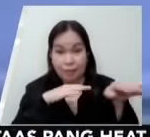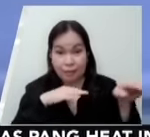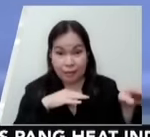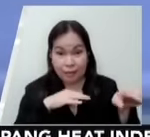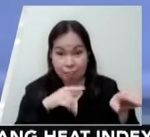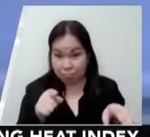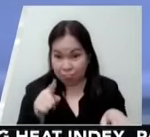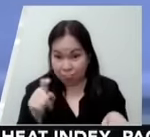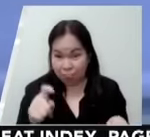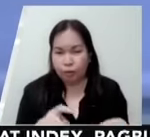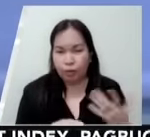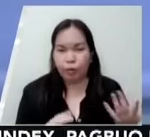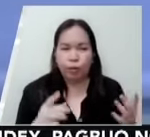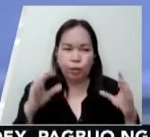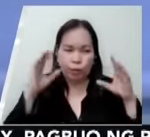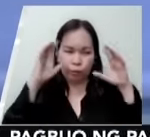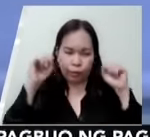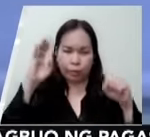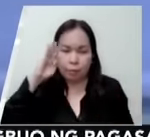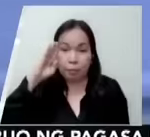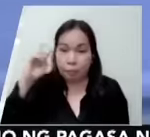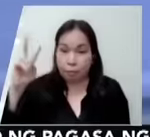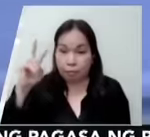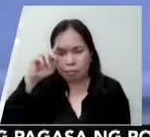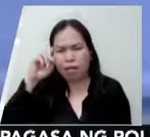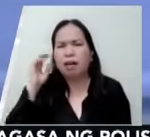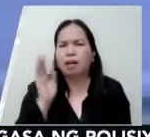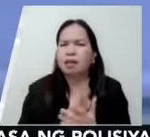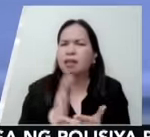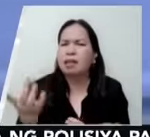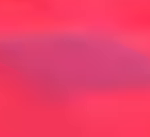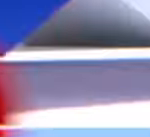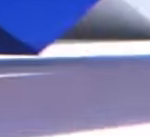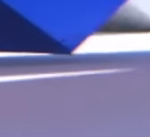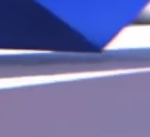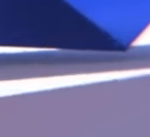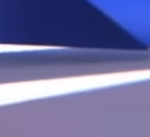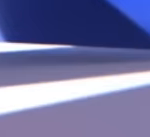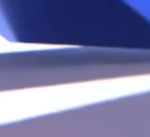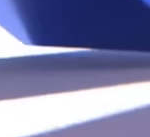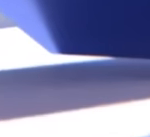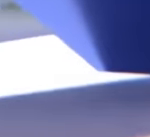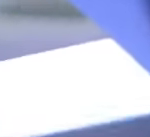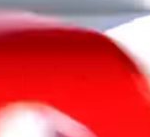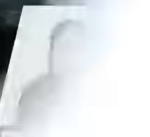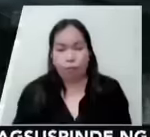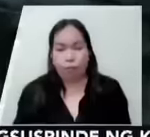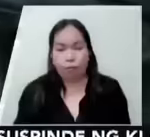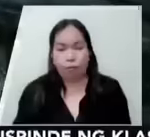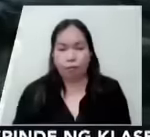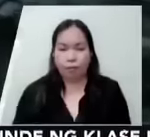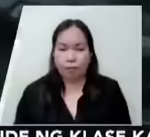konkretong plano at suwestyon ng gabinete para solusyonan yan. Nakatutok si Ivan Mayrina.